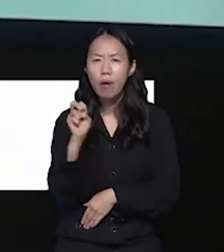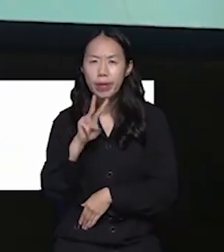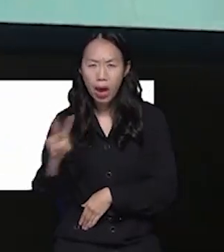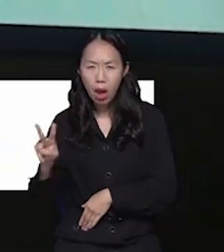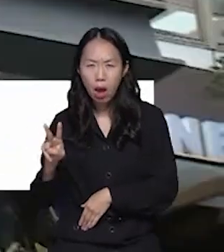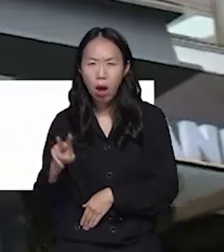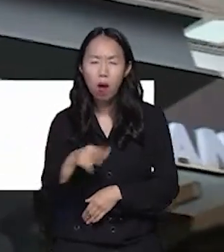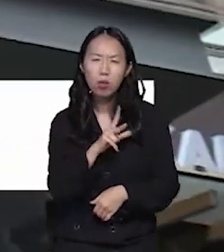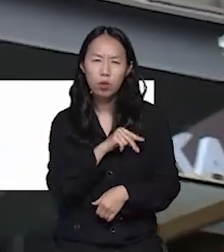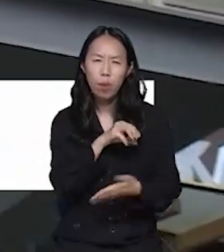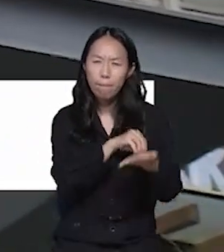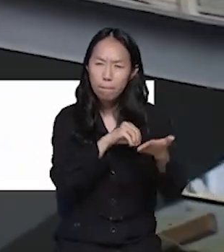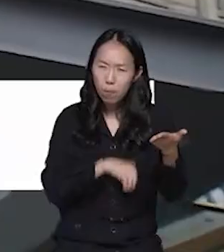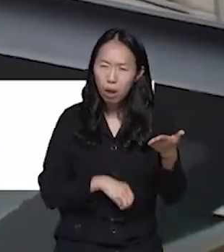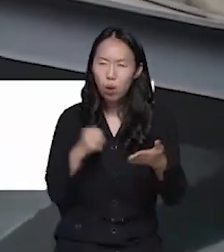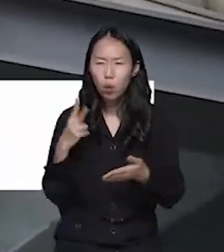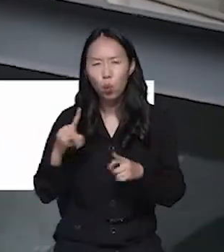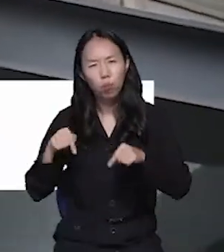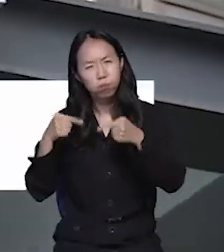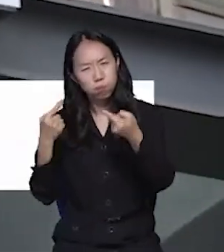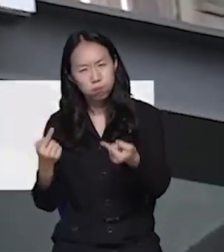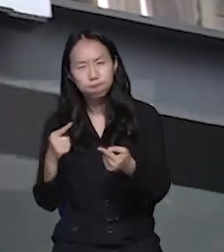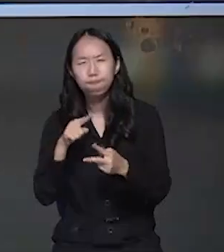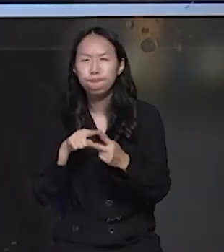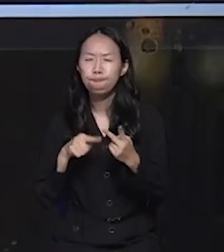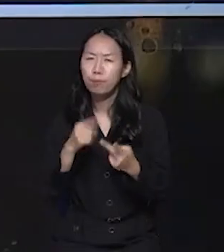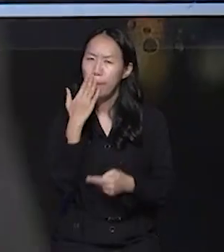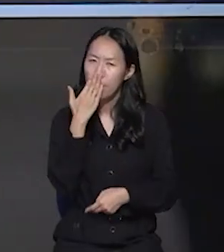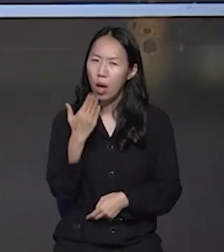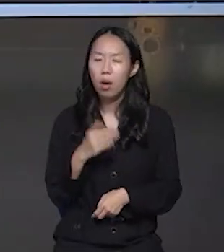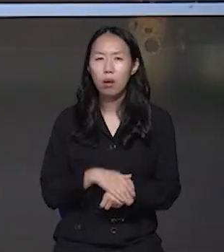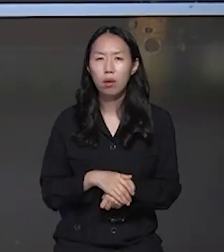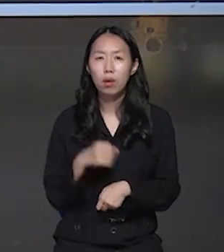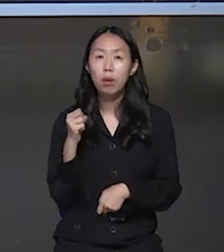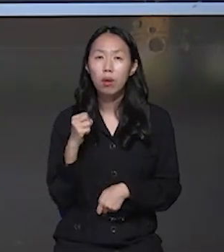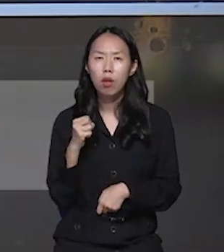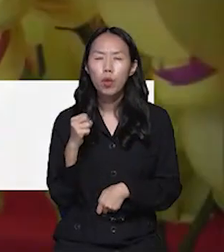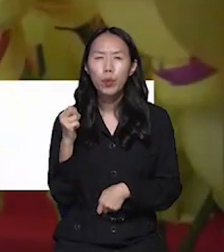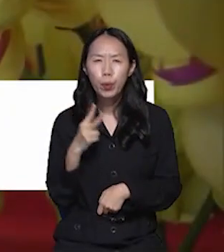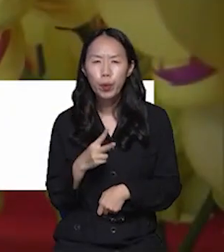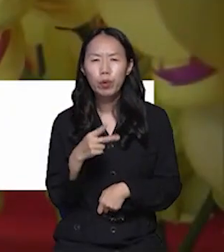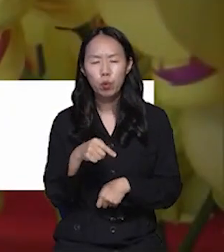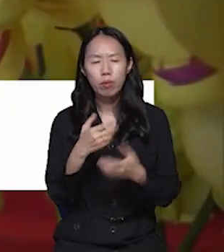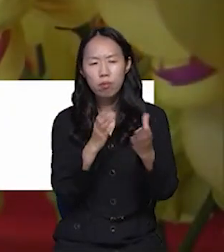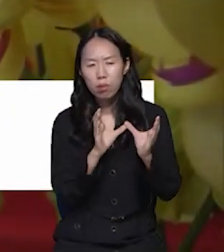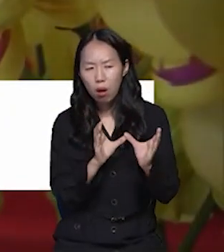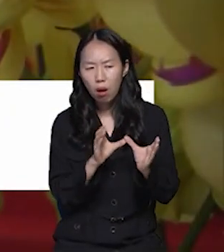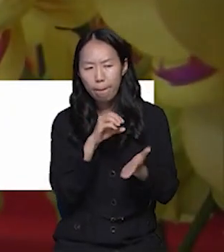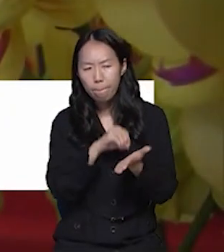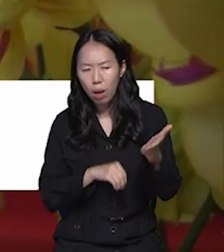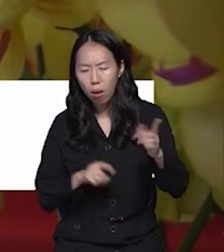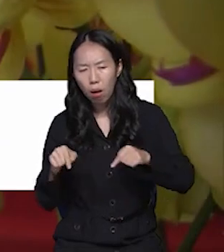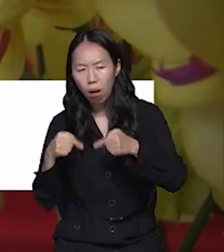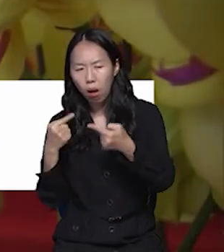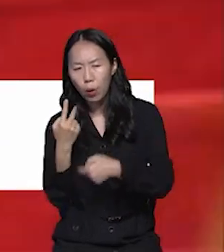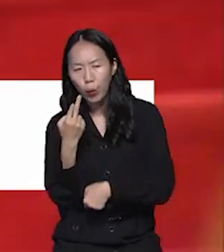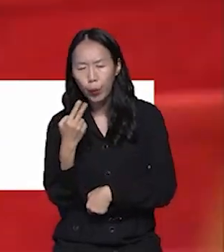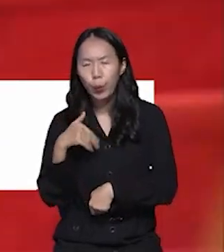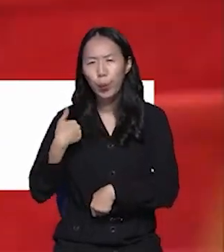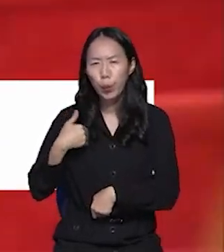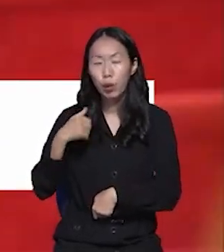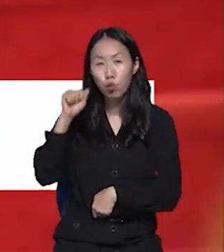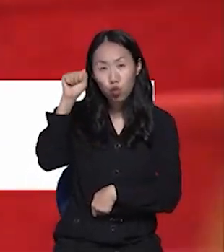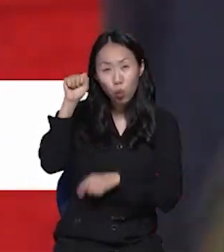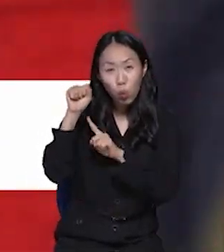현역의원들의 탈당과 입당이 이어질 수 있습니다 이에 따라 당적 변화 가능성이 있는 후보 입장에서는 예비후보